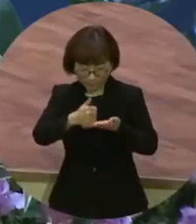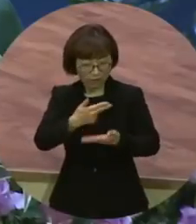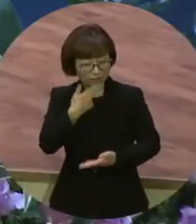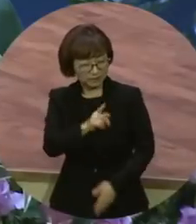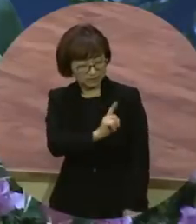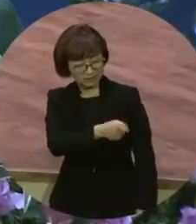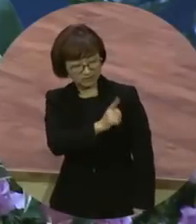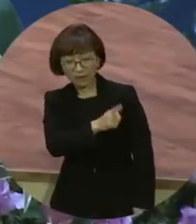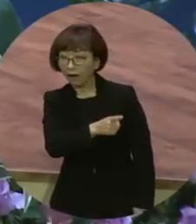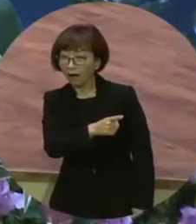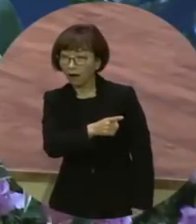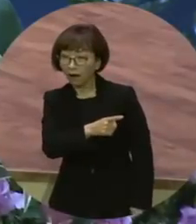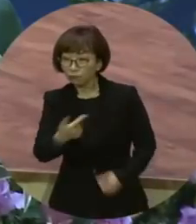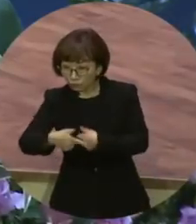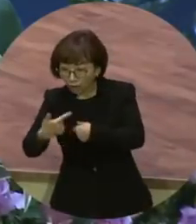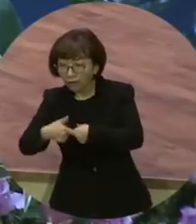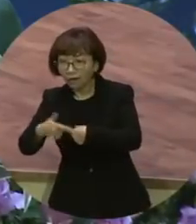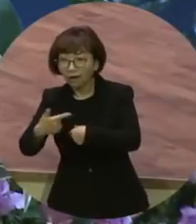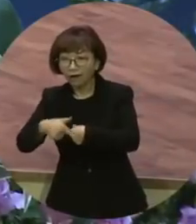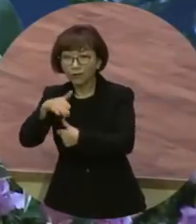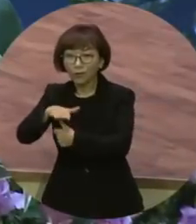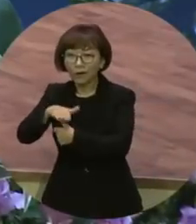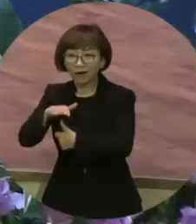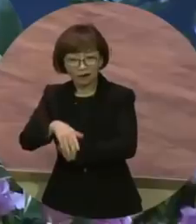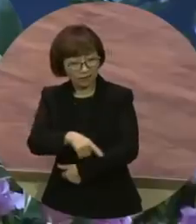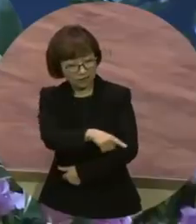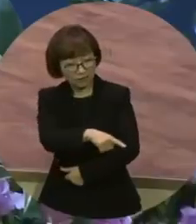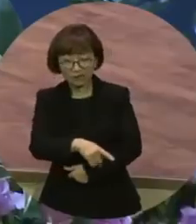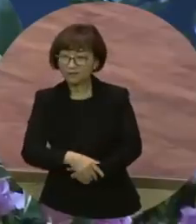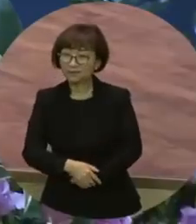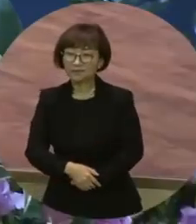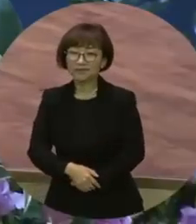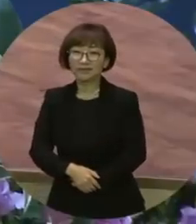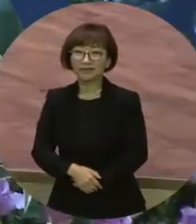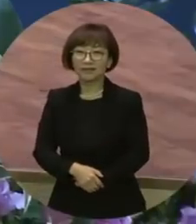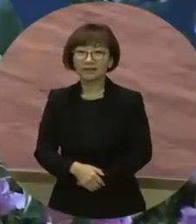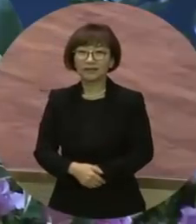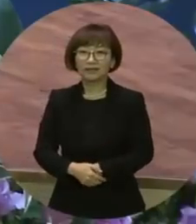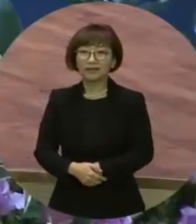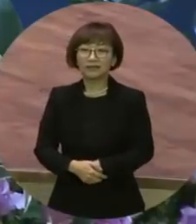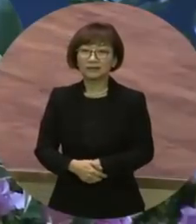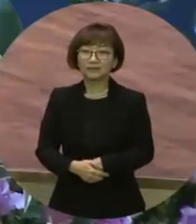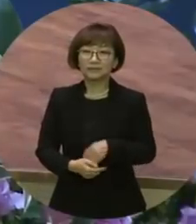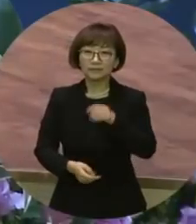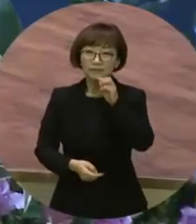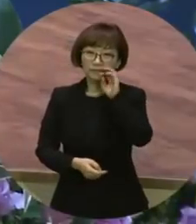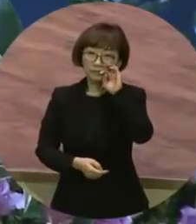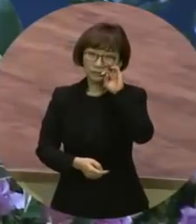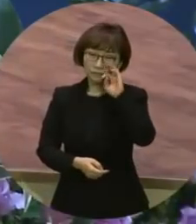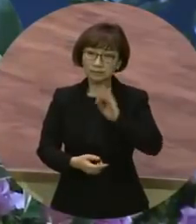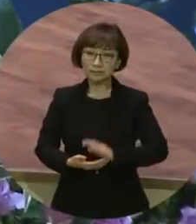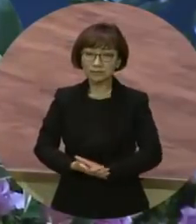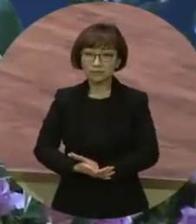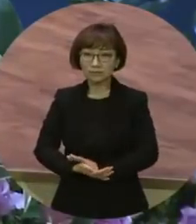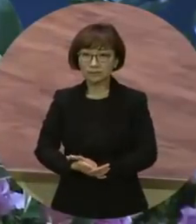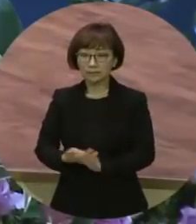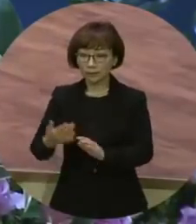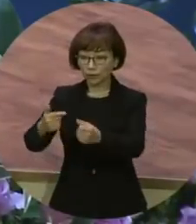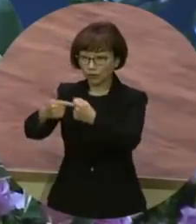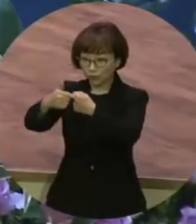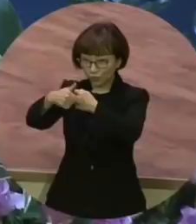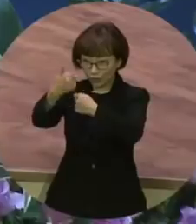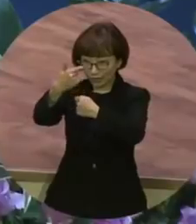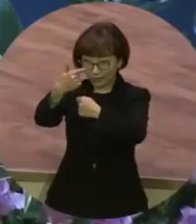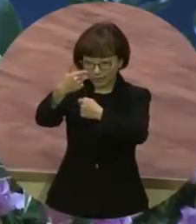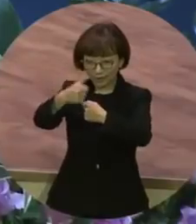애들 개념이 없다고. 막 쯧쯧쯧 하는데요. 그 담임 선생님이 맞다고 그러더라고요. 이 아이의 말을 변호를 해요. 실제 그렇대요. 6학년,